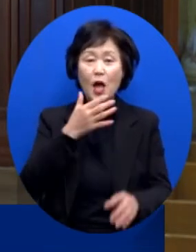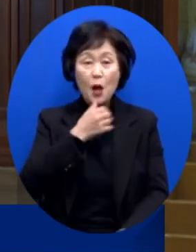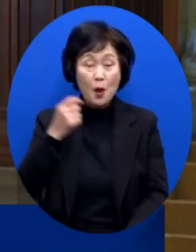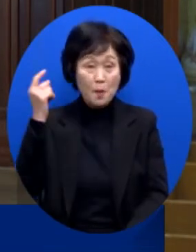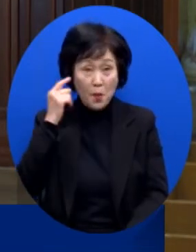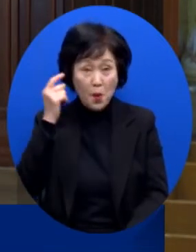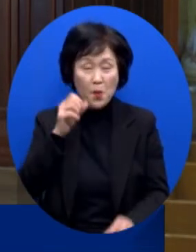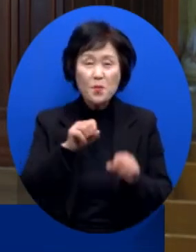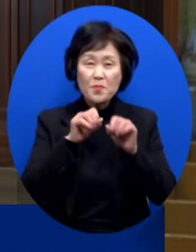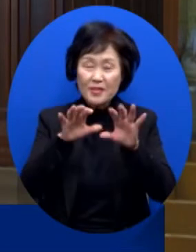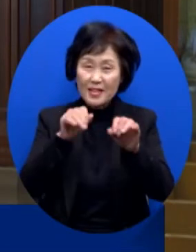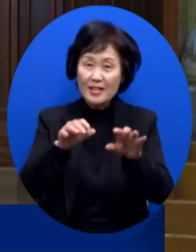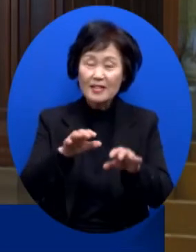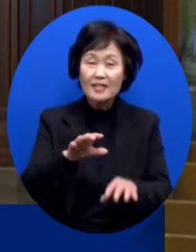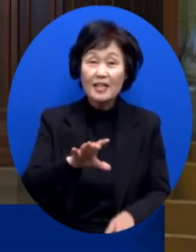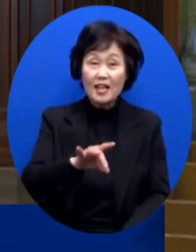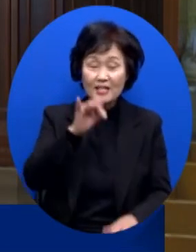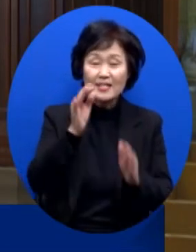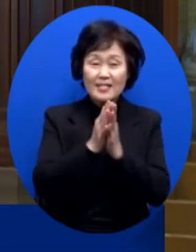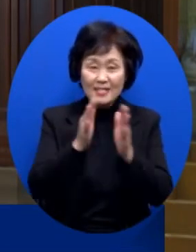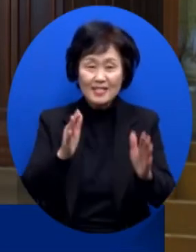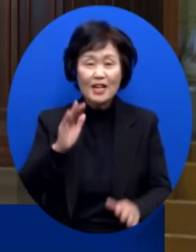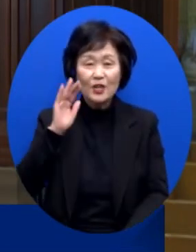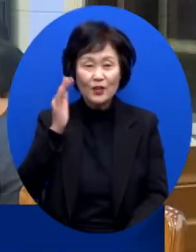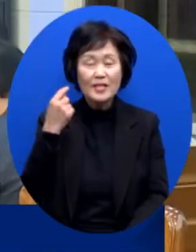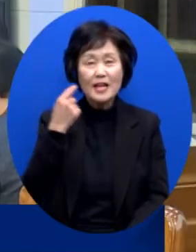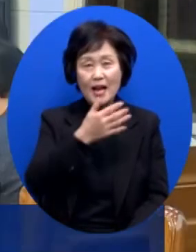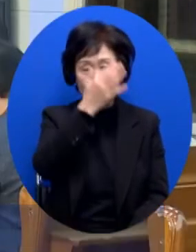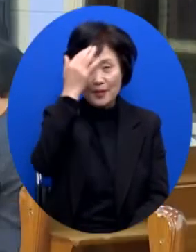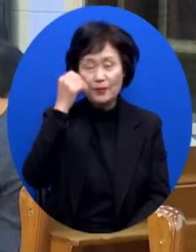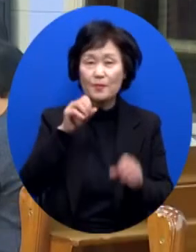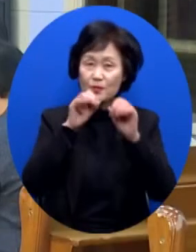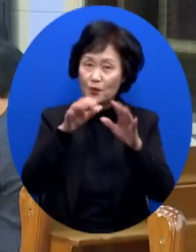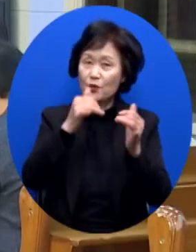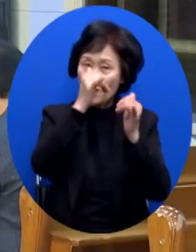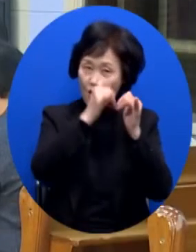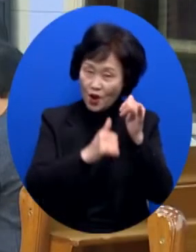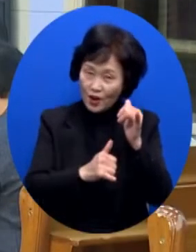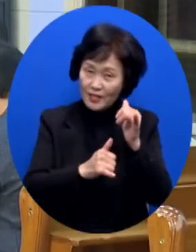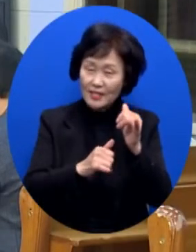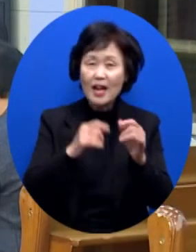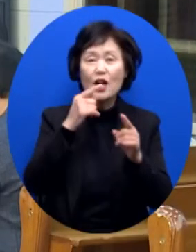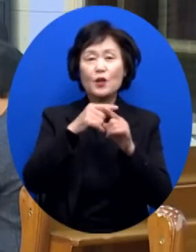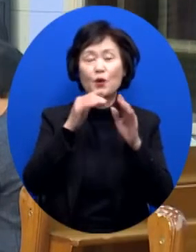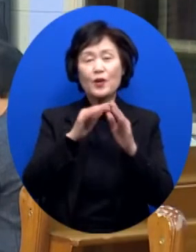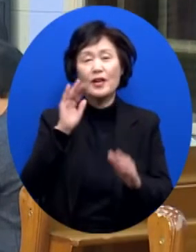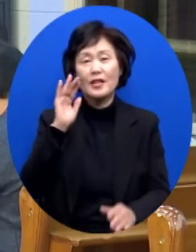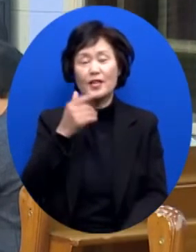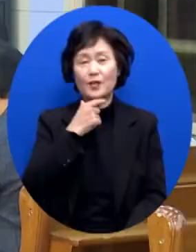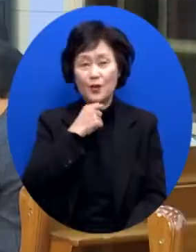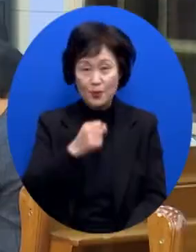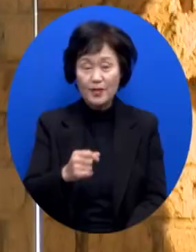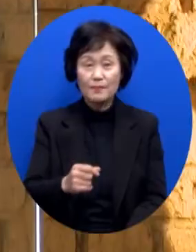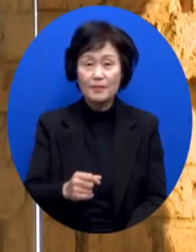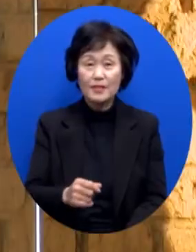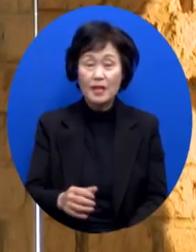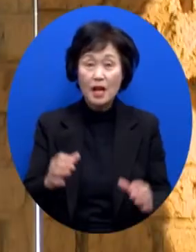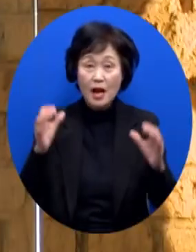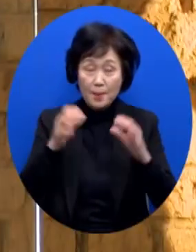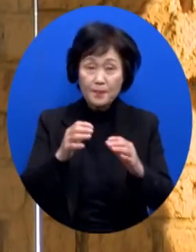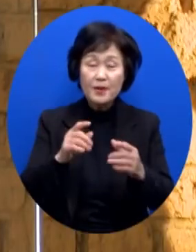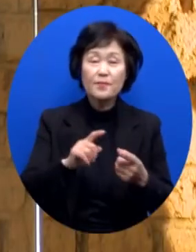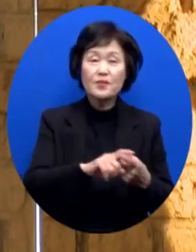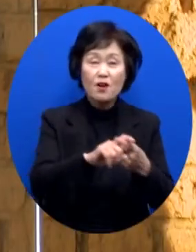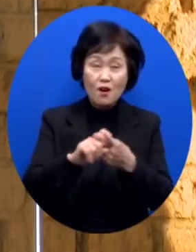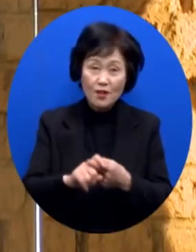성의 역사 속에 또 기록된 교회가 표현하고 있습니다 시대적 어려움을 뚫고 연대와 연합을 통해 농어촌